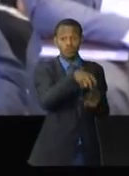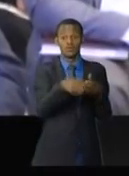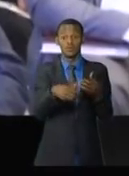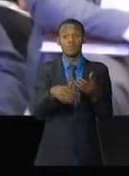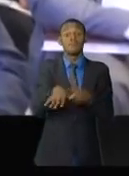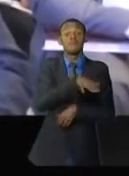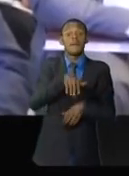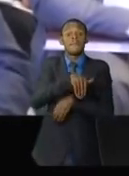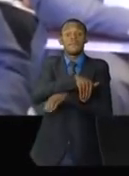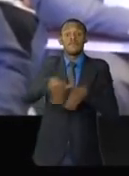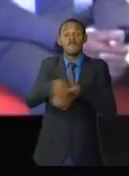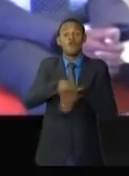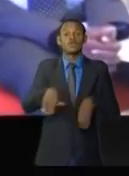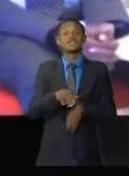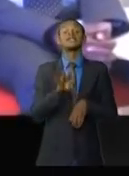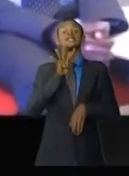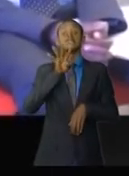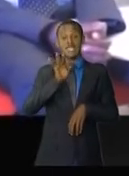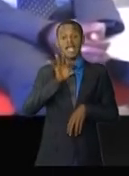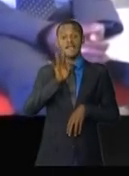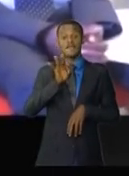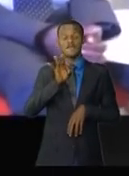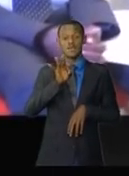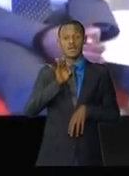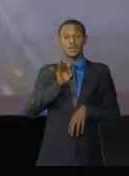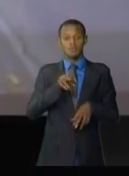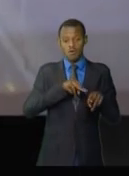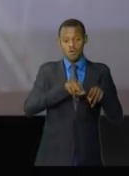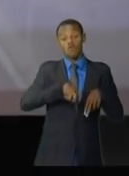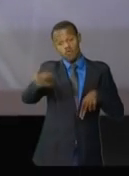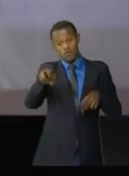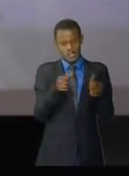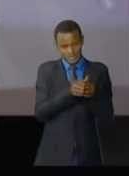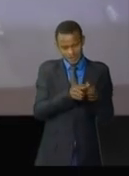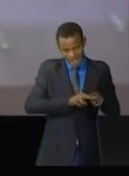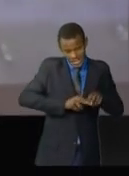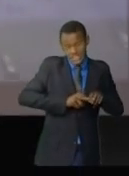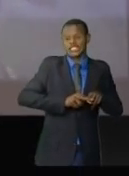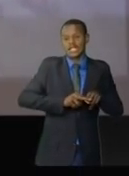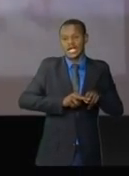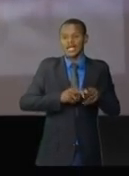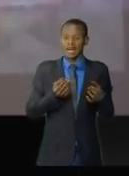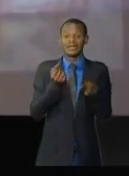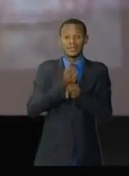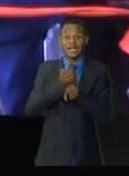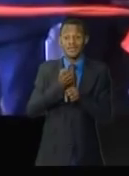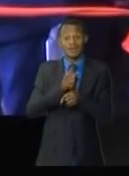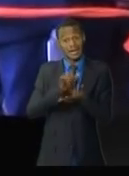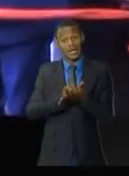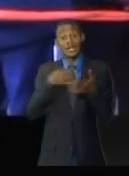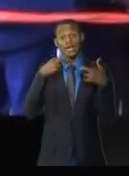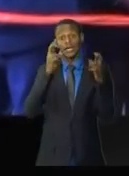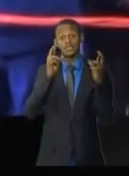la matérialité de ces projets dont la durée d'exécution des travaux est fixée à 10 mois pour un coût total